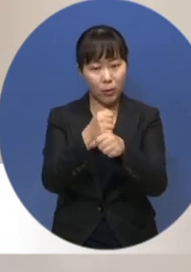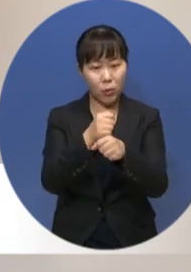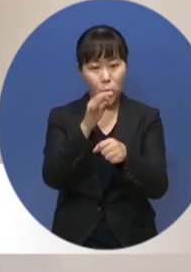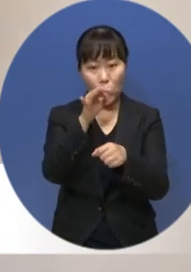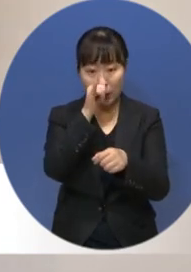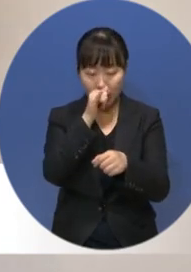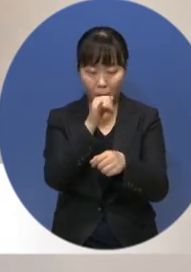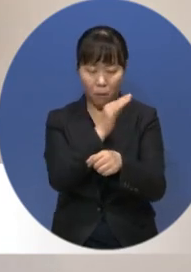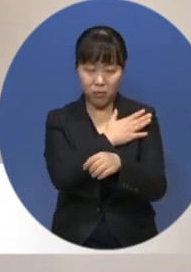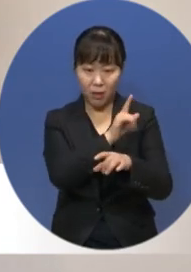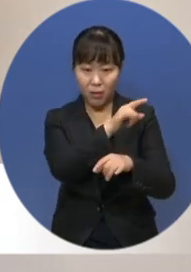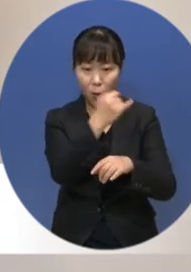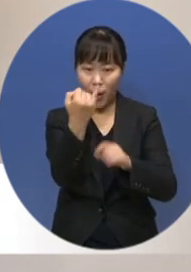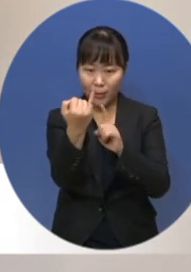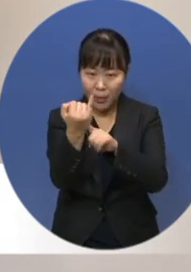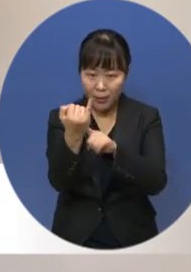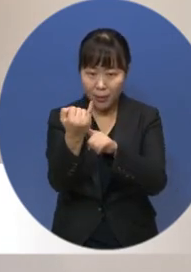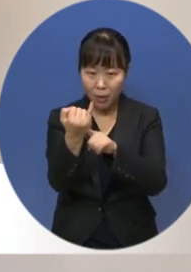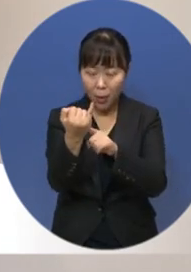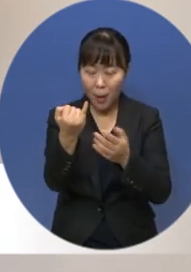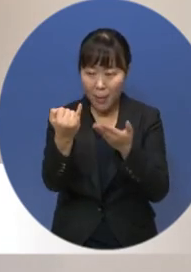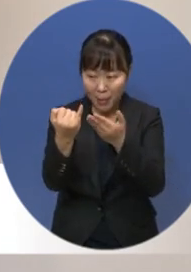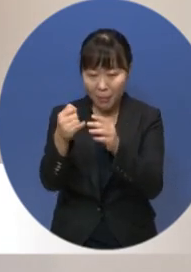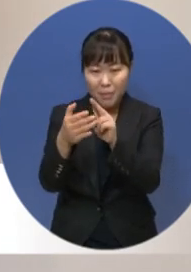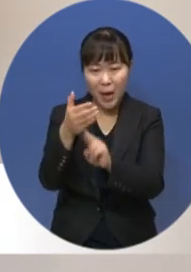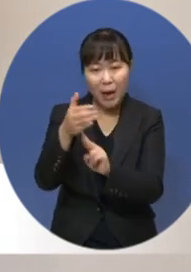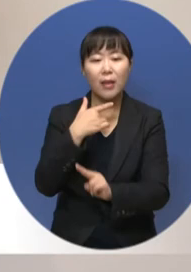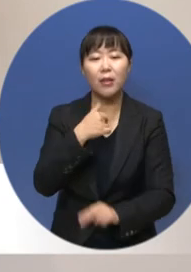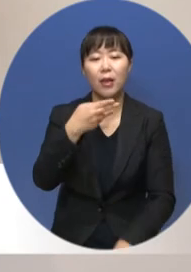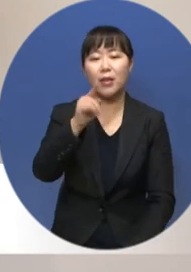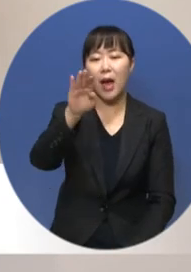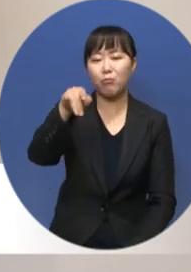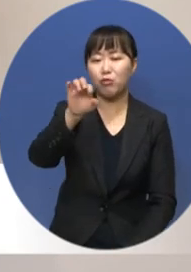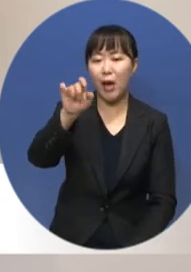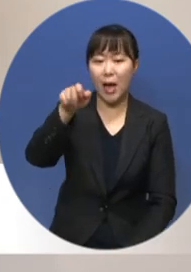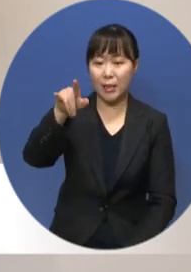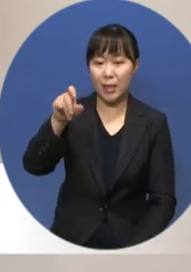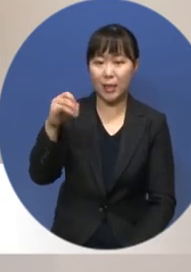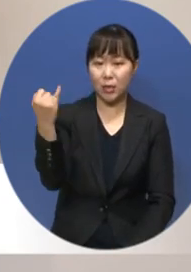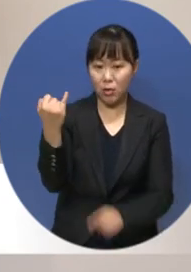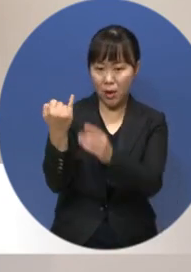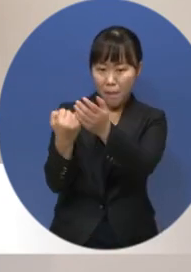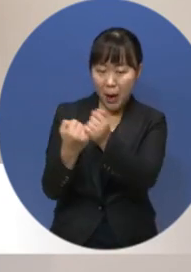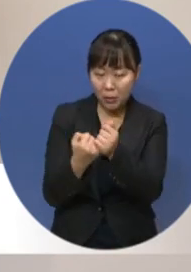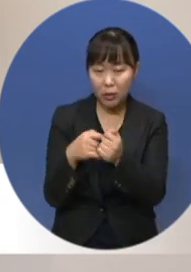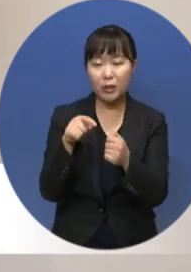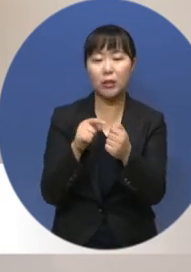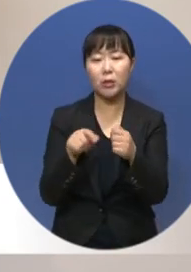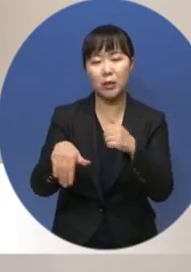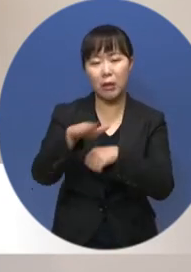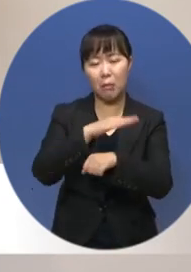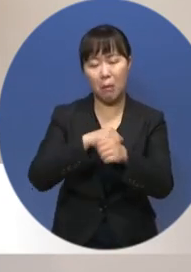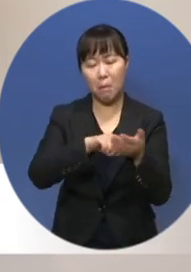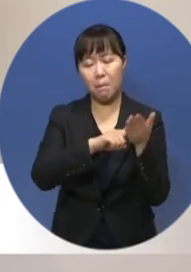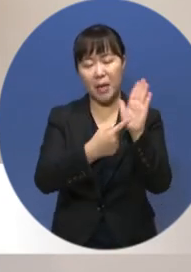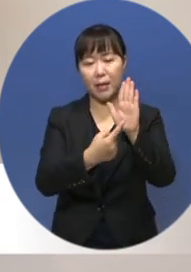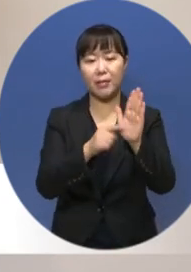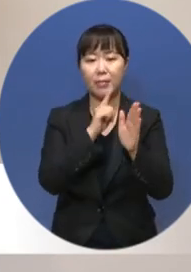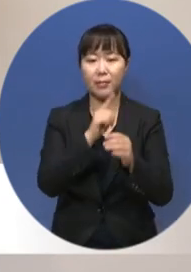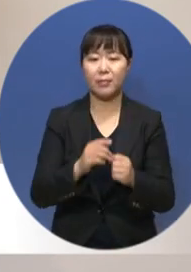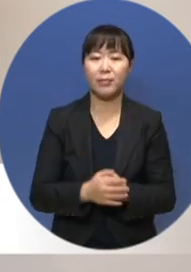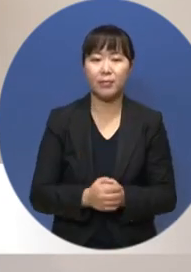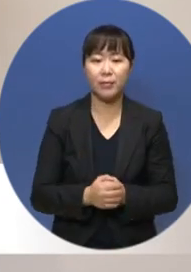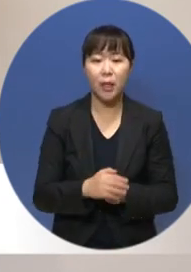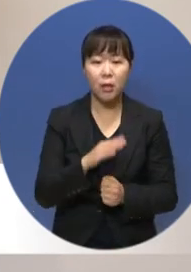돈 있는 귀족의 부인들에게 팔아왔던 라부아쟁이란 여인이 잡히면서 그 전모가 드러나기 시작한